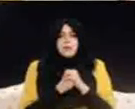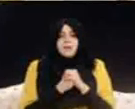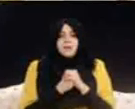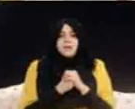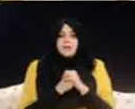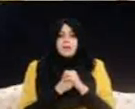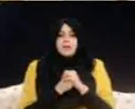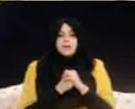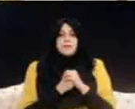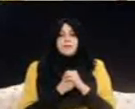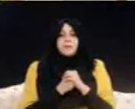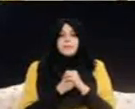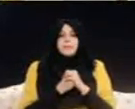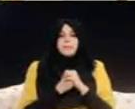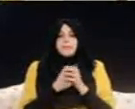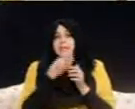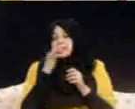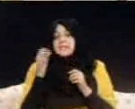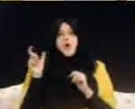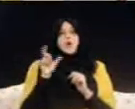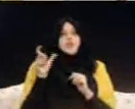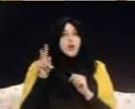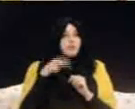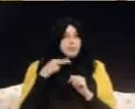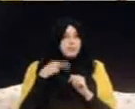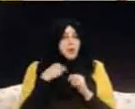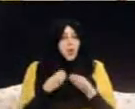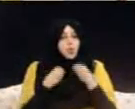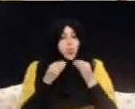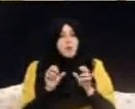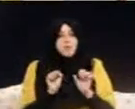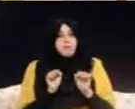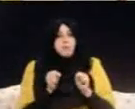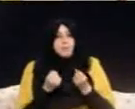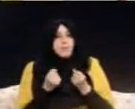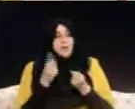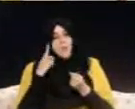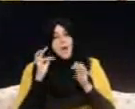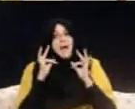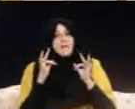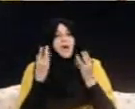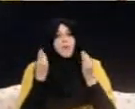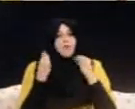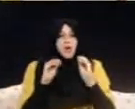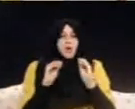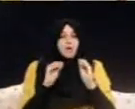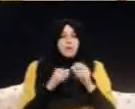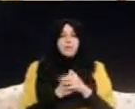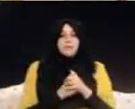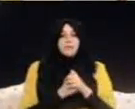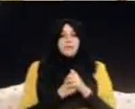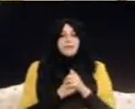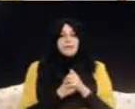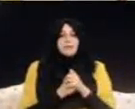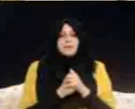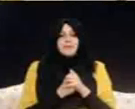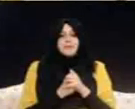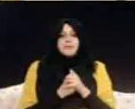أولا شرعنا الحكيم ضبط هذه المسألة في دقيقتين إن شاء الله ربي